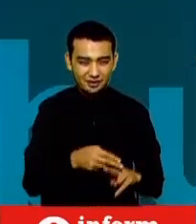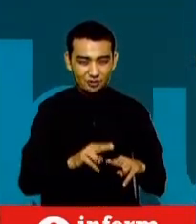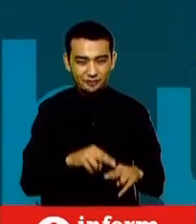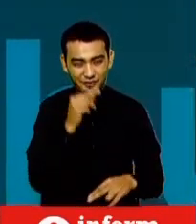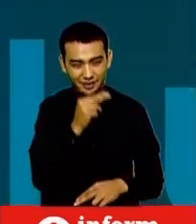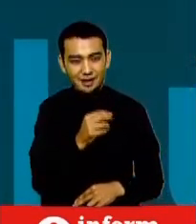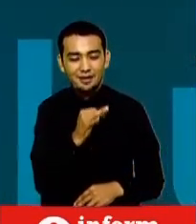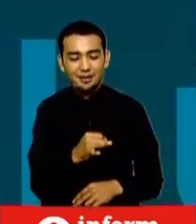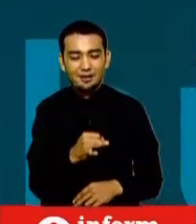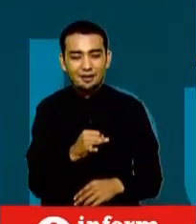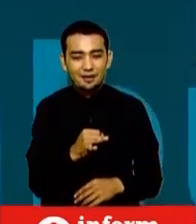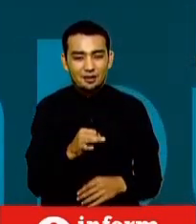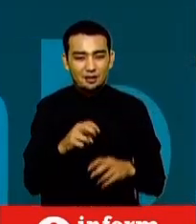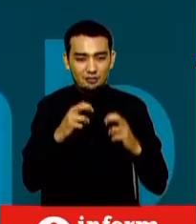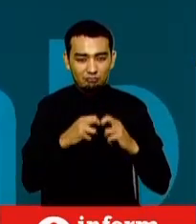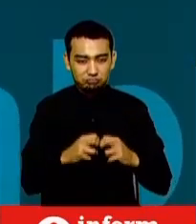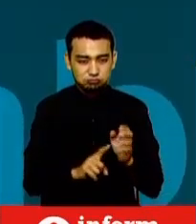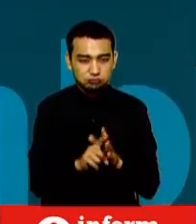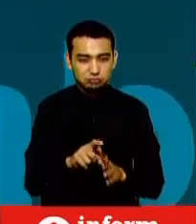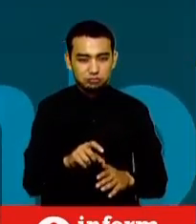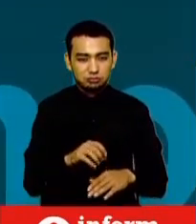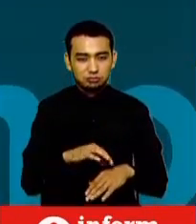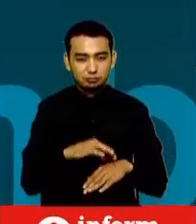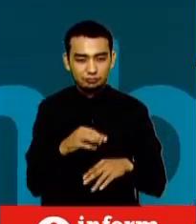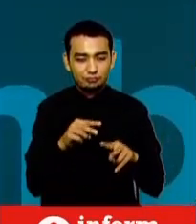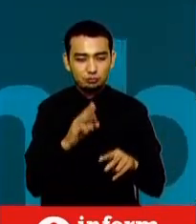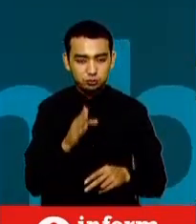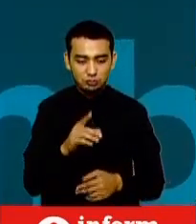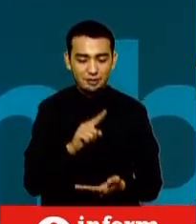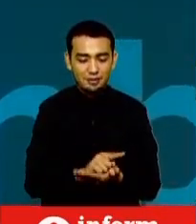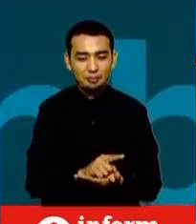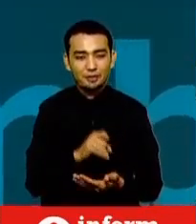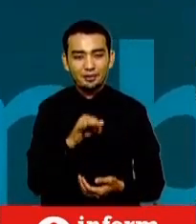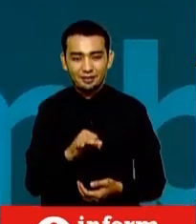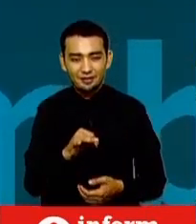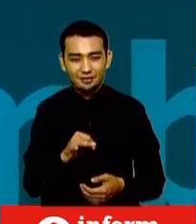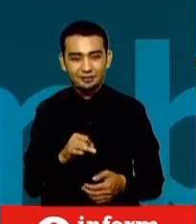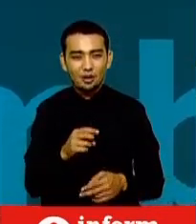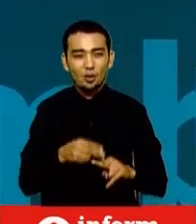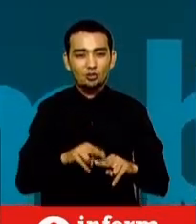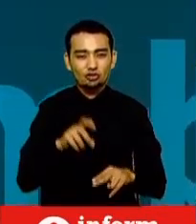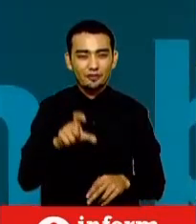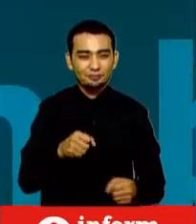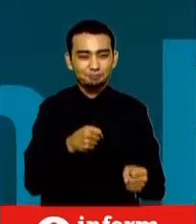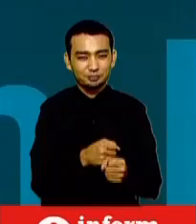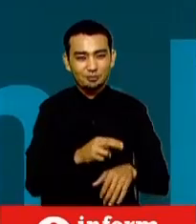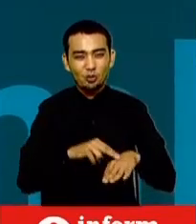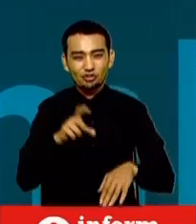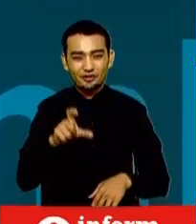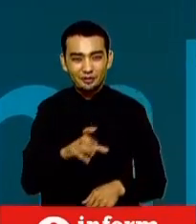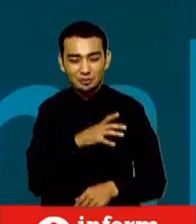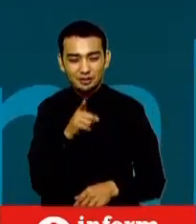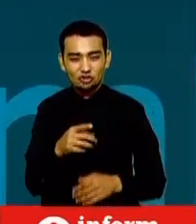ход расследования находится на особом контроле руководства. Стража порядка, который сбил пешеходов, может ждать